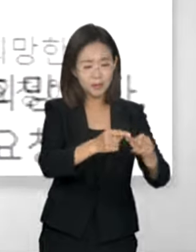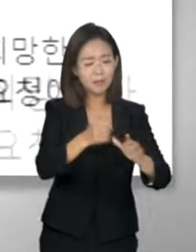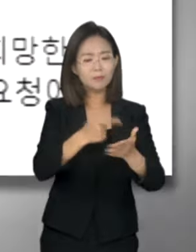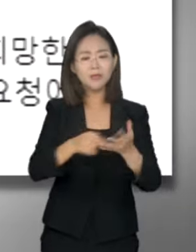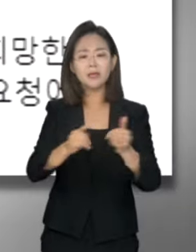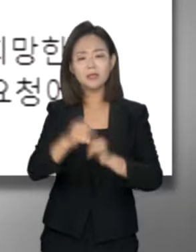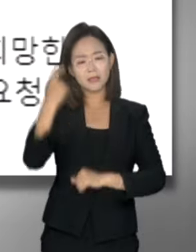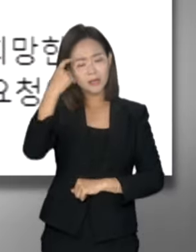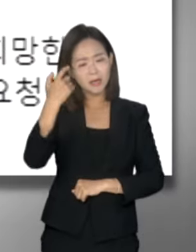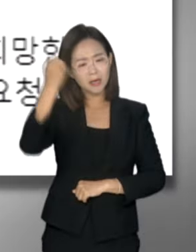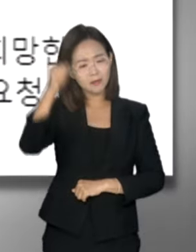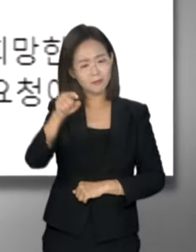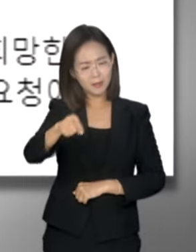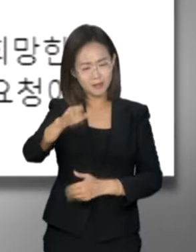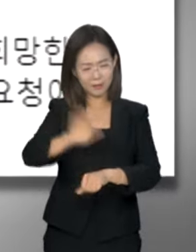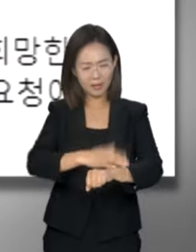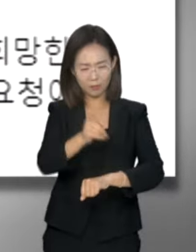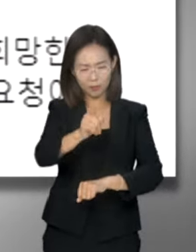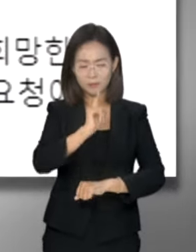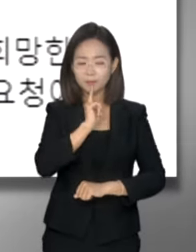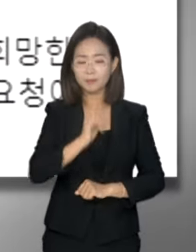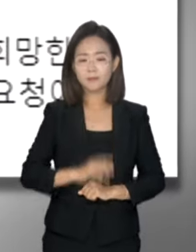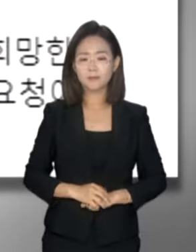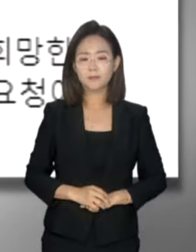피의자로 본 것이라고 지적했습니다